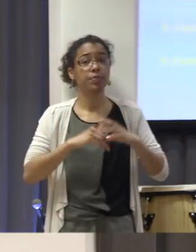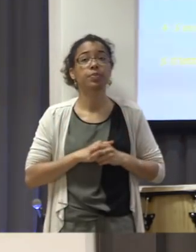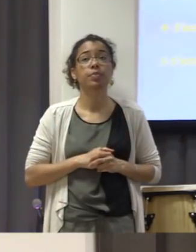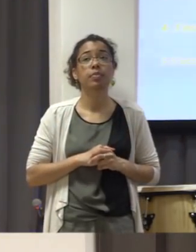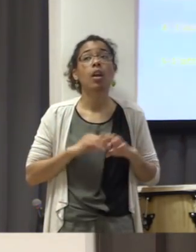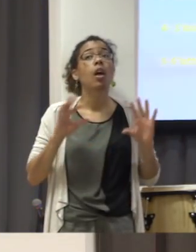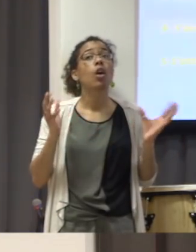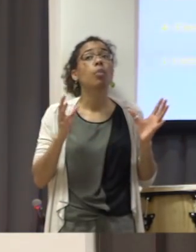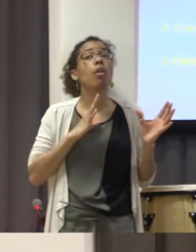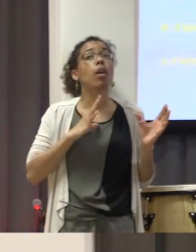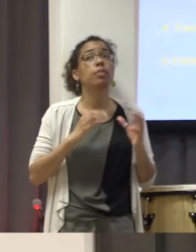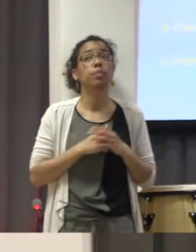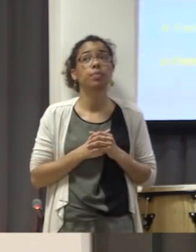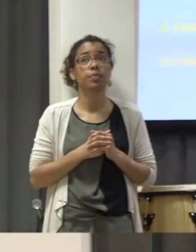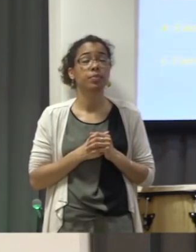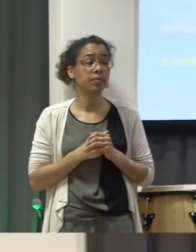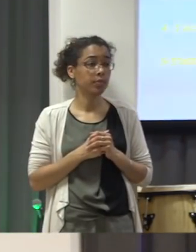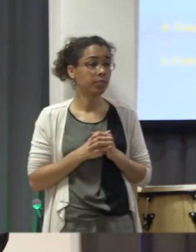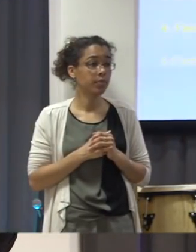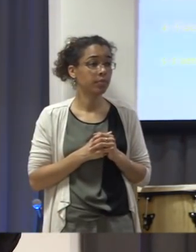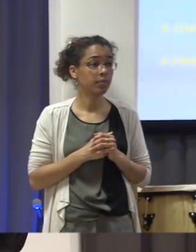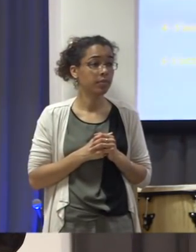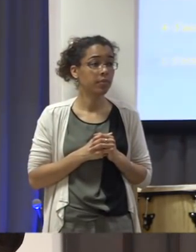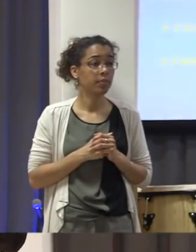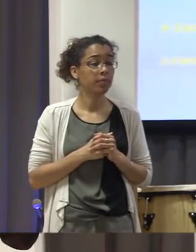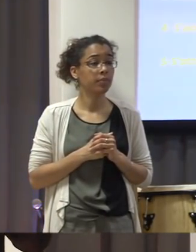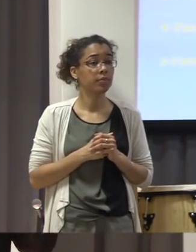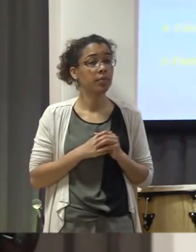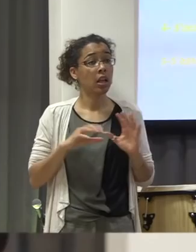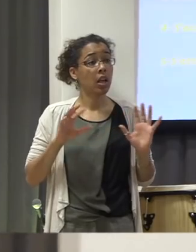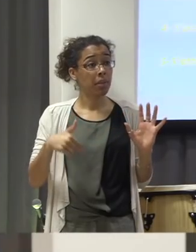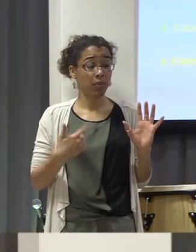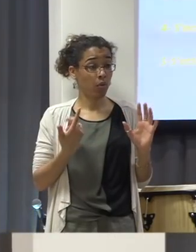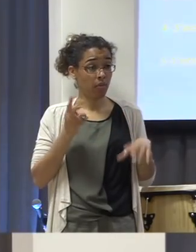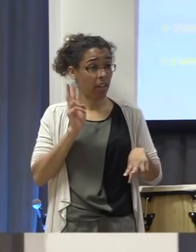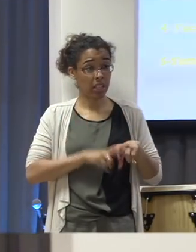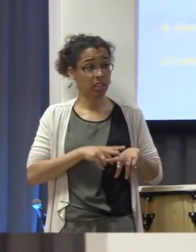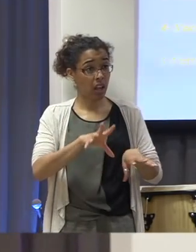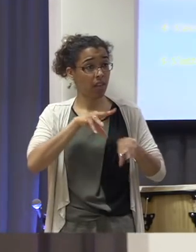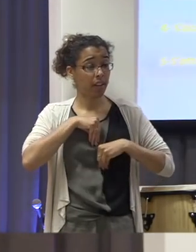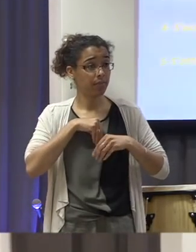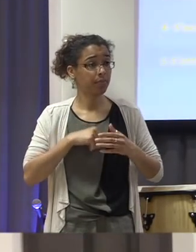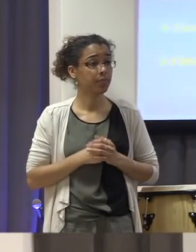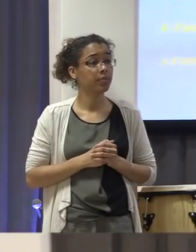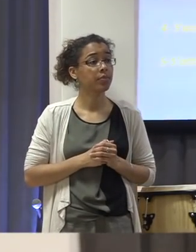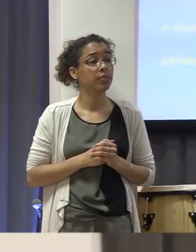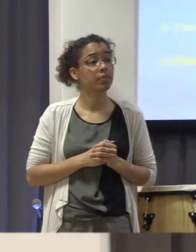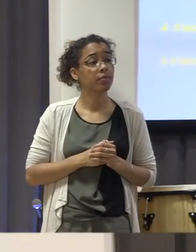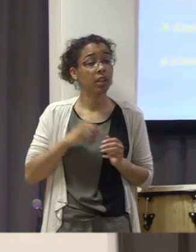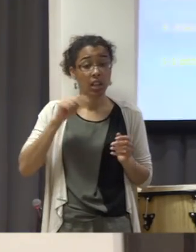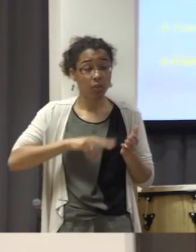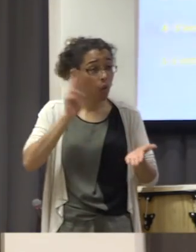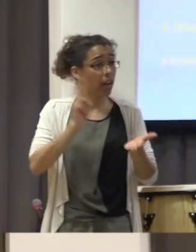il faut l'acquérir? Cette persévérance, il faut l'acquérir. Il faut accepter la réalité. Alléluia. Il faut accepter